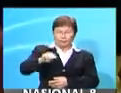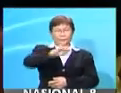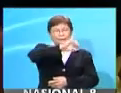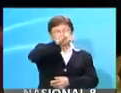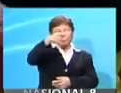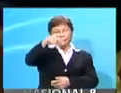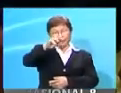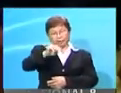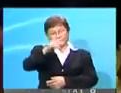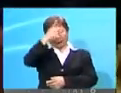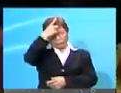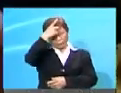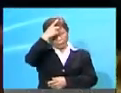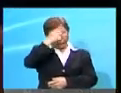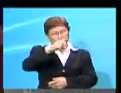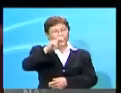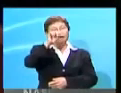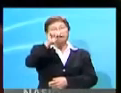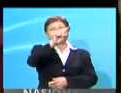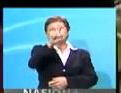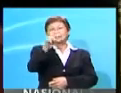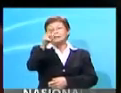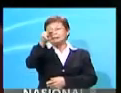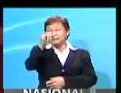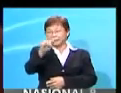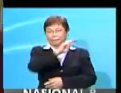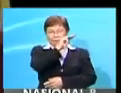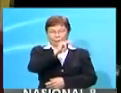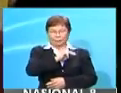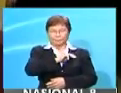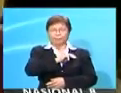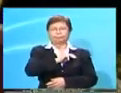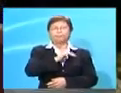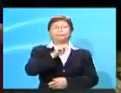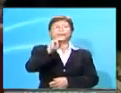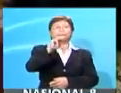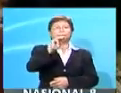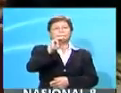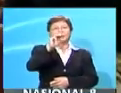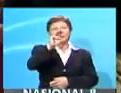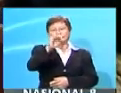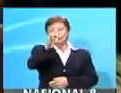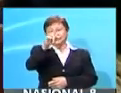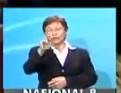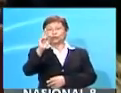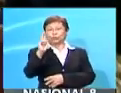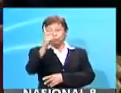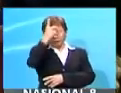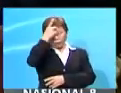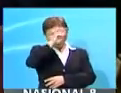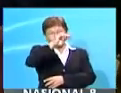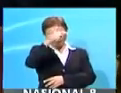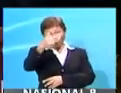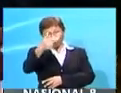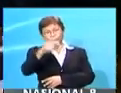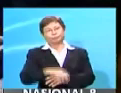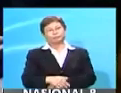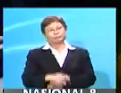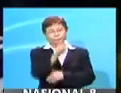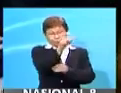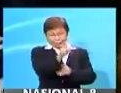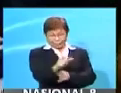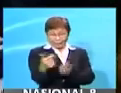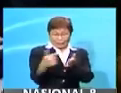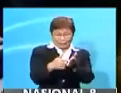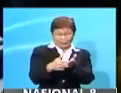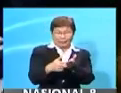JPM Datuk Seri anzalina Osman SID dan menteri perdagangan antarabangsa dan industri du Datuk Seri Ongka Chuan seorang